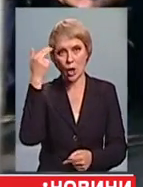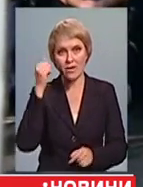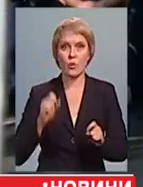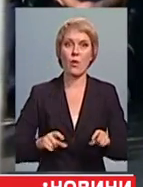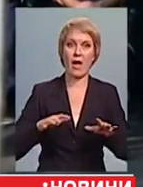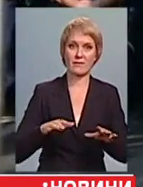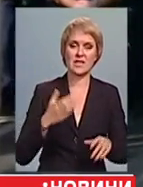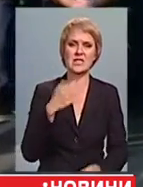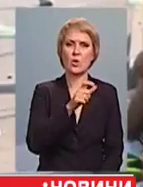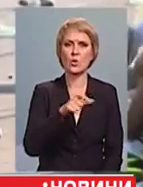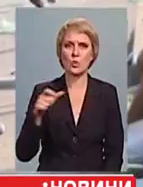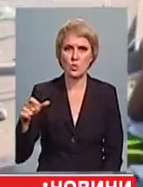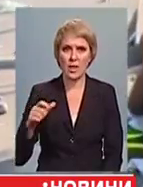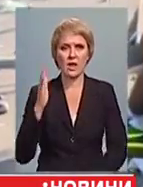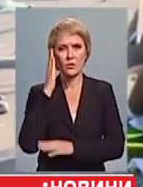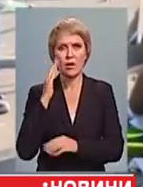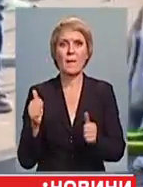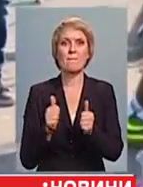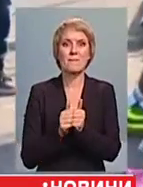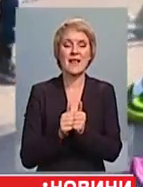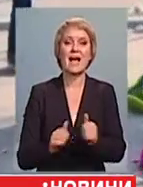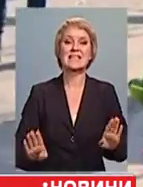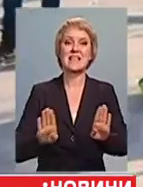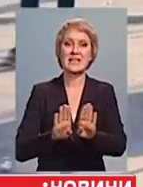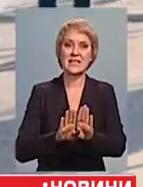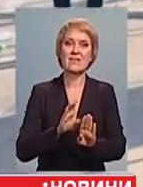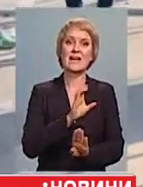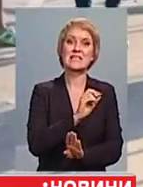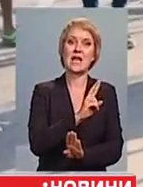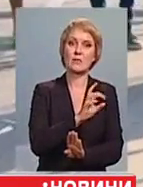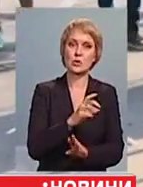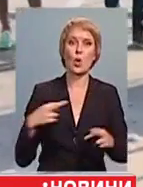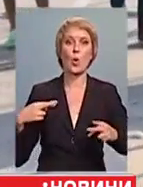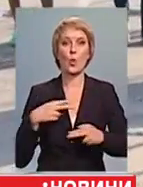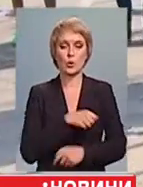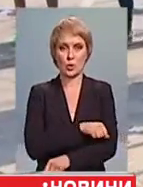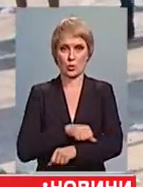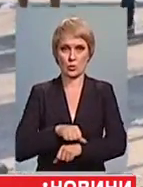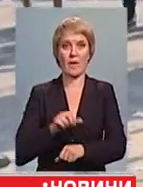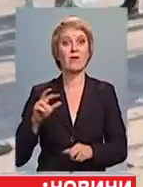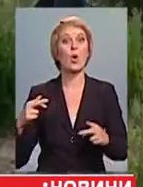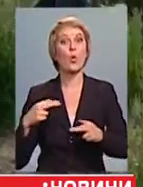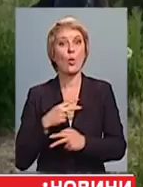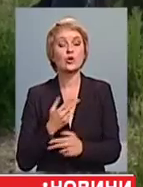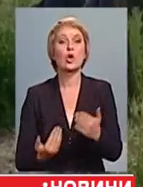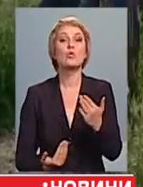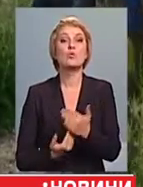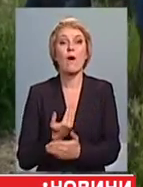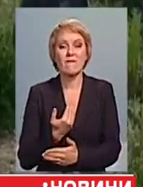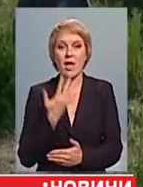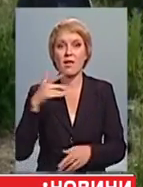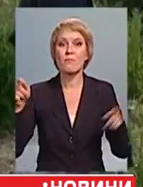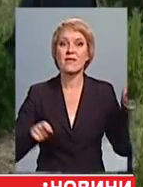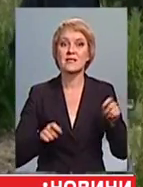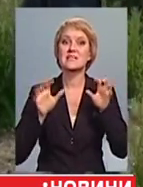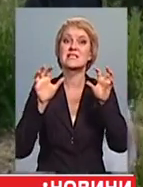людей провели ніч проти середи біля закритого сербсько-угорського кордону. У понеділок в Угорщині набуло чинності нове міграційне законодавство.